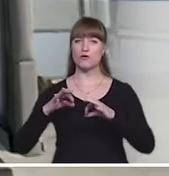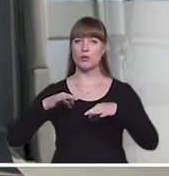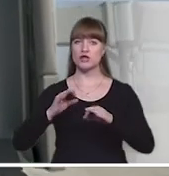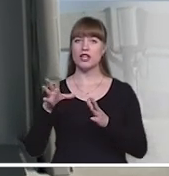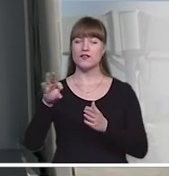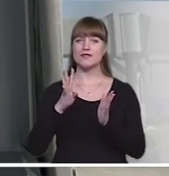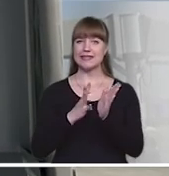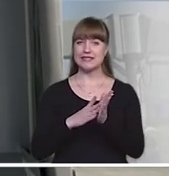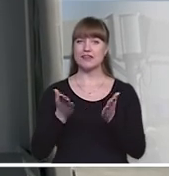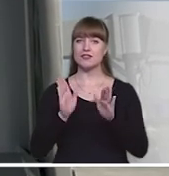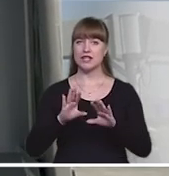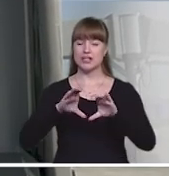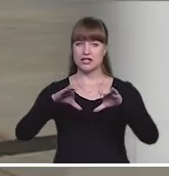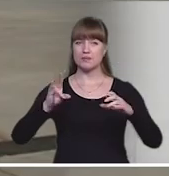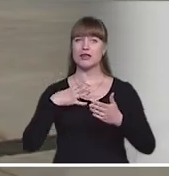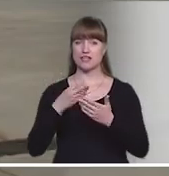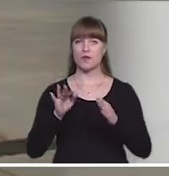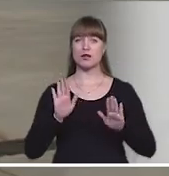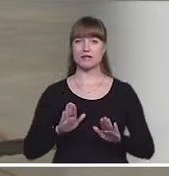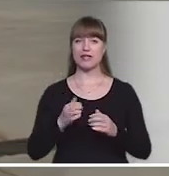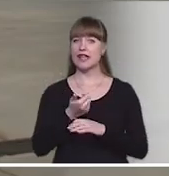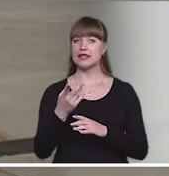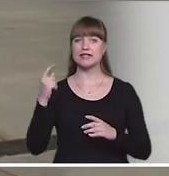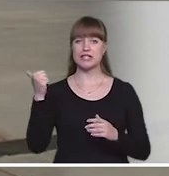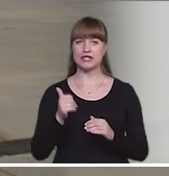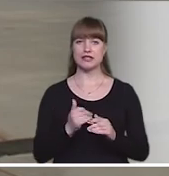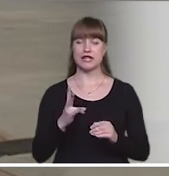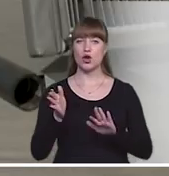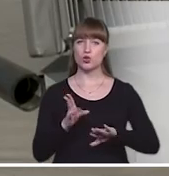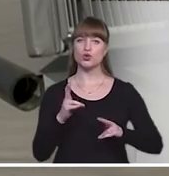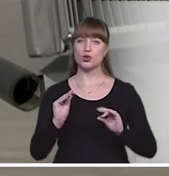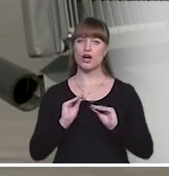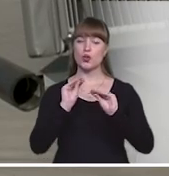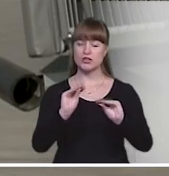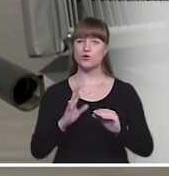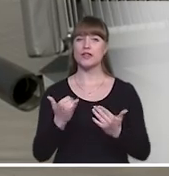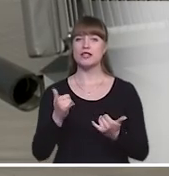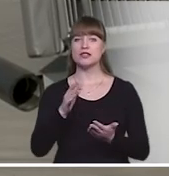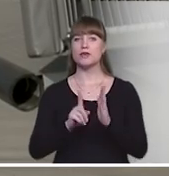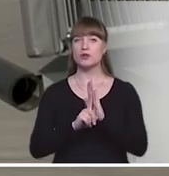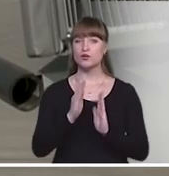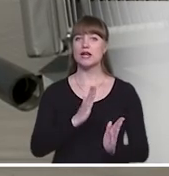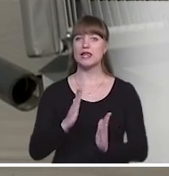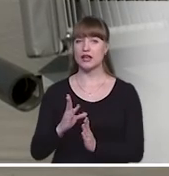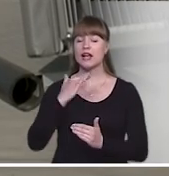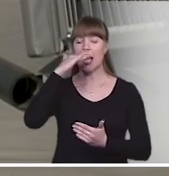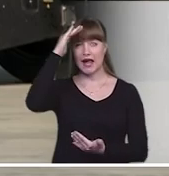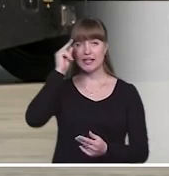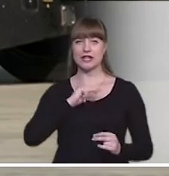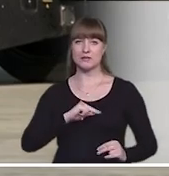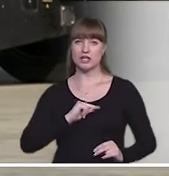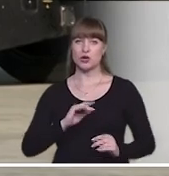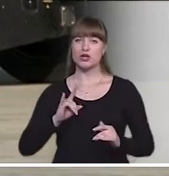Все 9 телетрапов уже на своих местах. Несколько недель ушло на установку, теперь предстоит пусконаладка. А летом